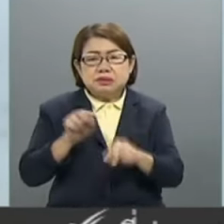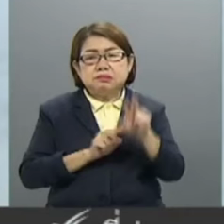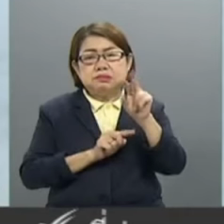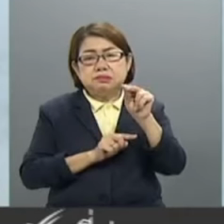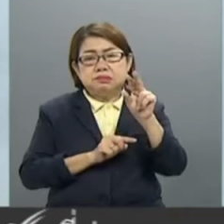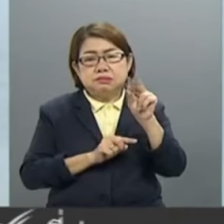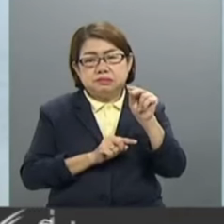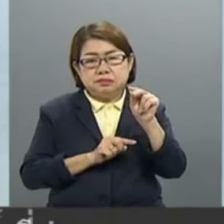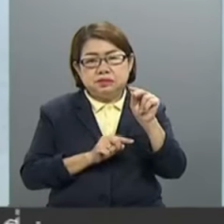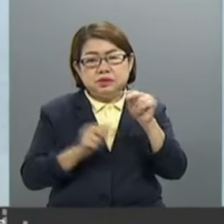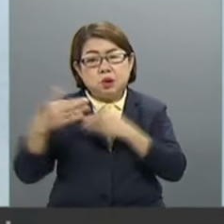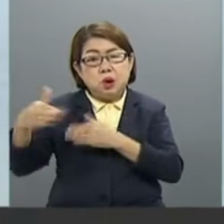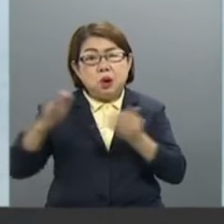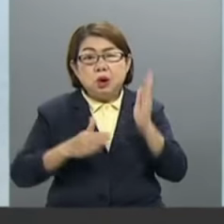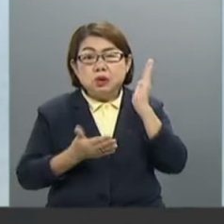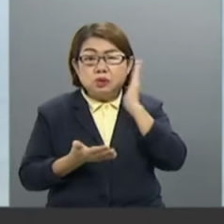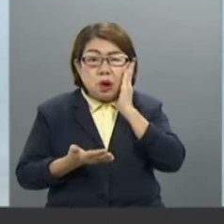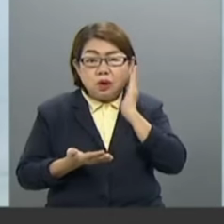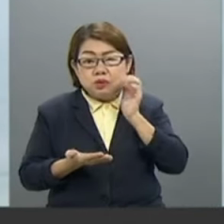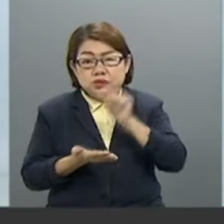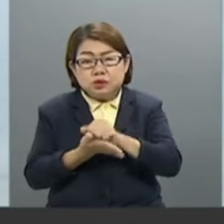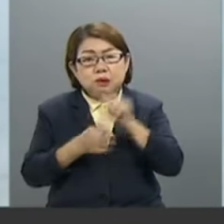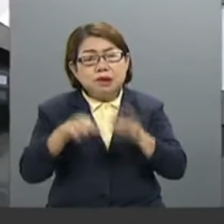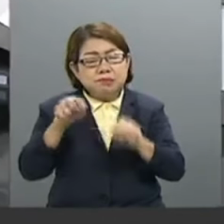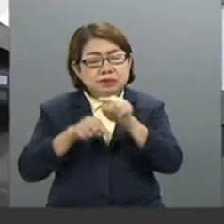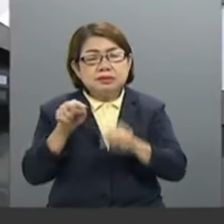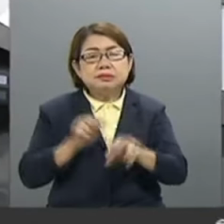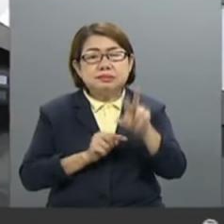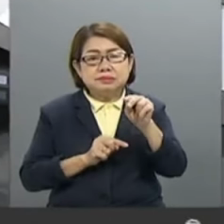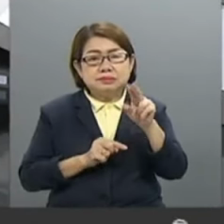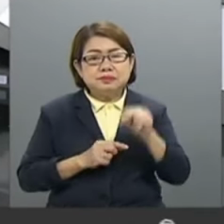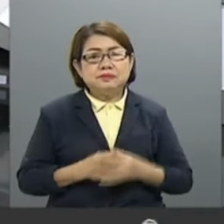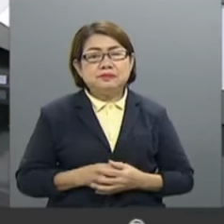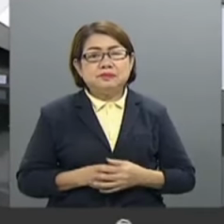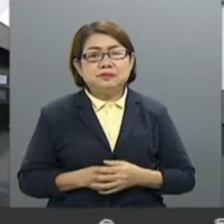มดเองนะคะคุณจตุรงค์คุณมณีนาถะ ขอบคุณคุณภัทรพรครับ